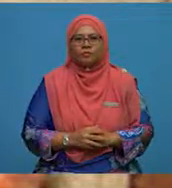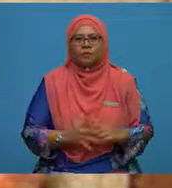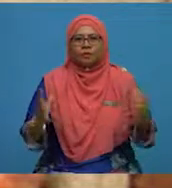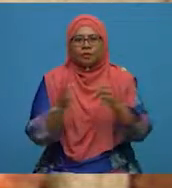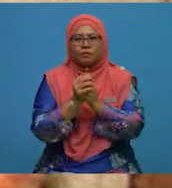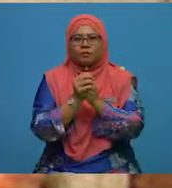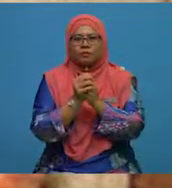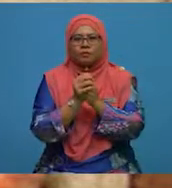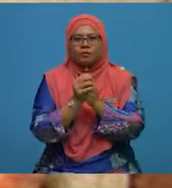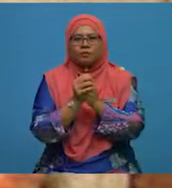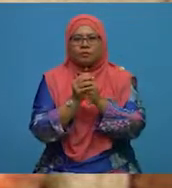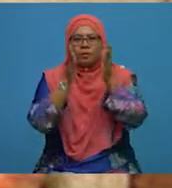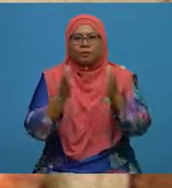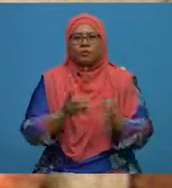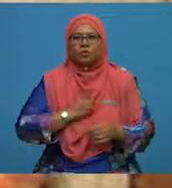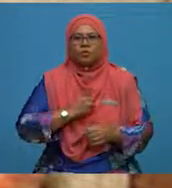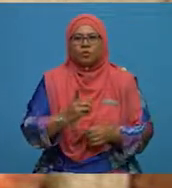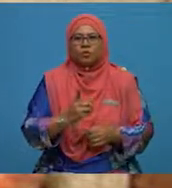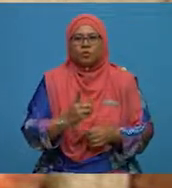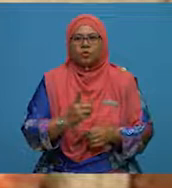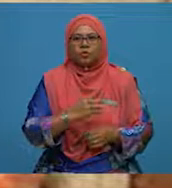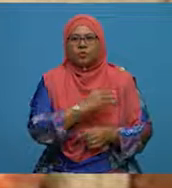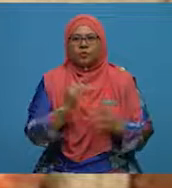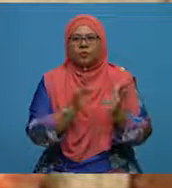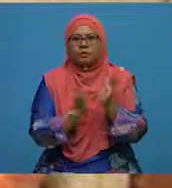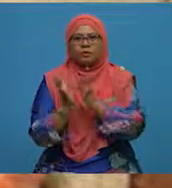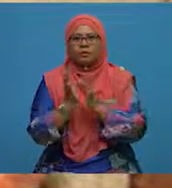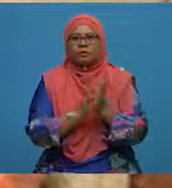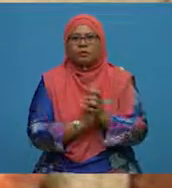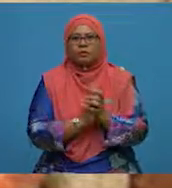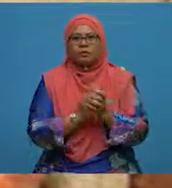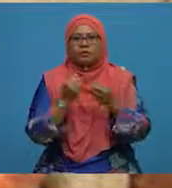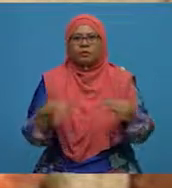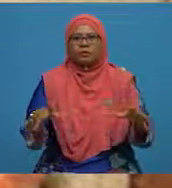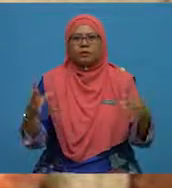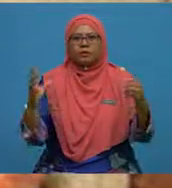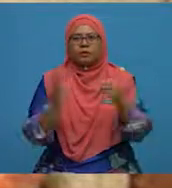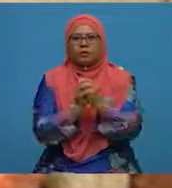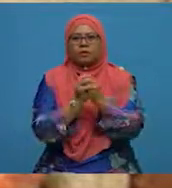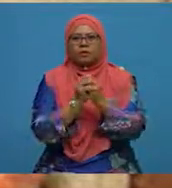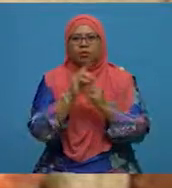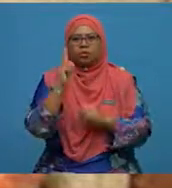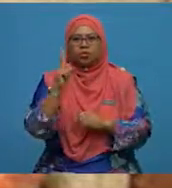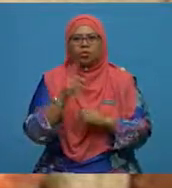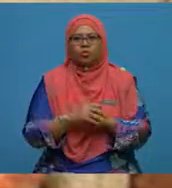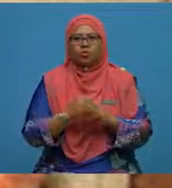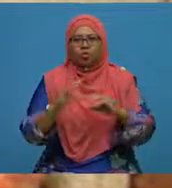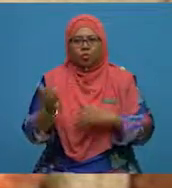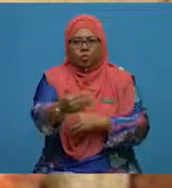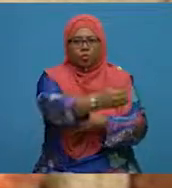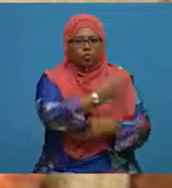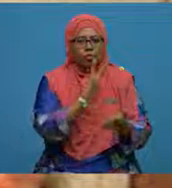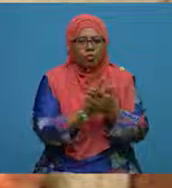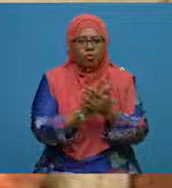Gabungan penduduk Islam dan Kipti Kristian telah bersatu mengumpul wang bagi